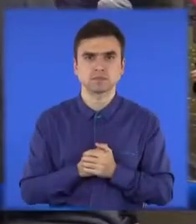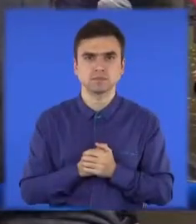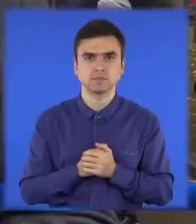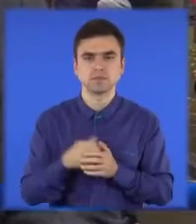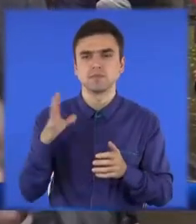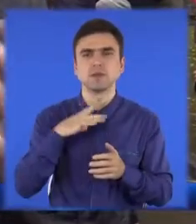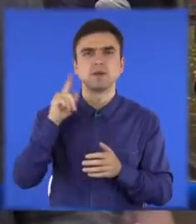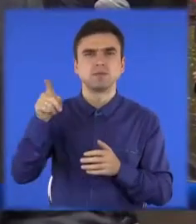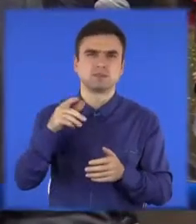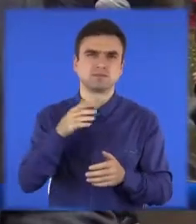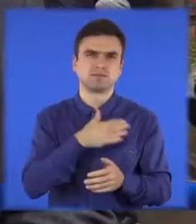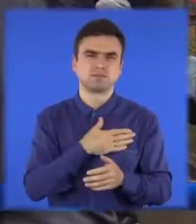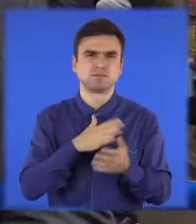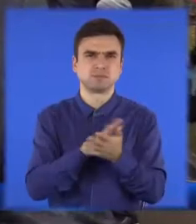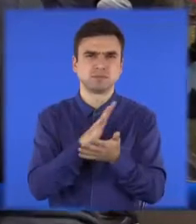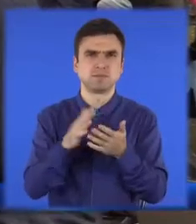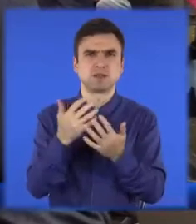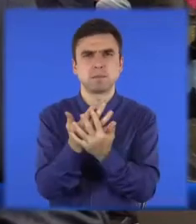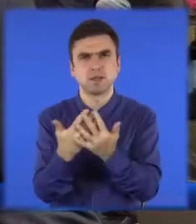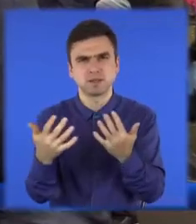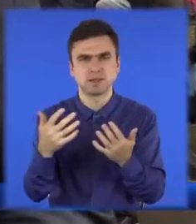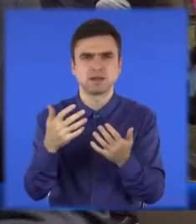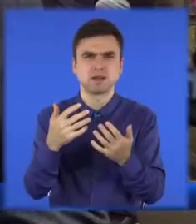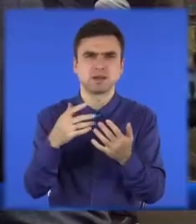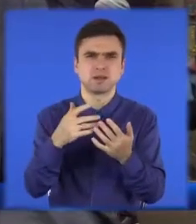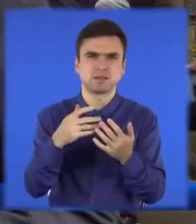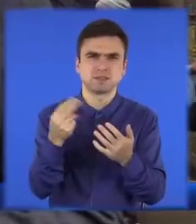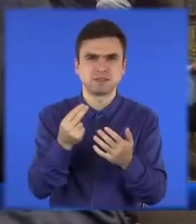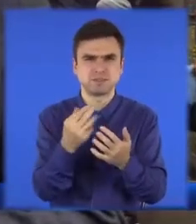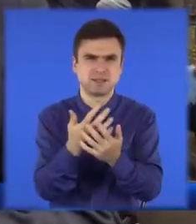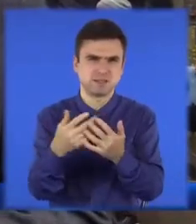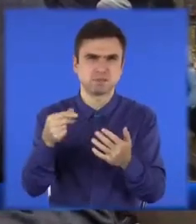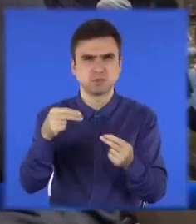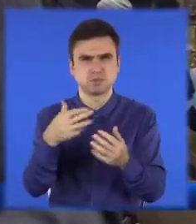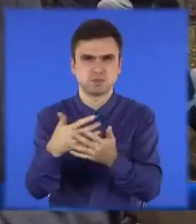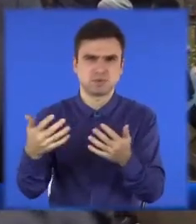дали материалы, обеспечили всем необходимым строителей, а строители были именно наши.